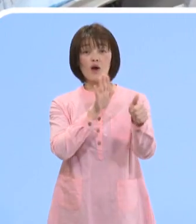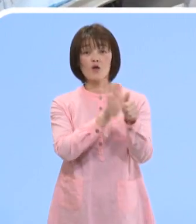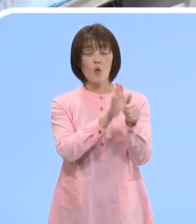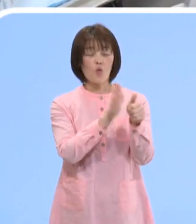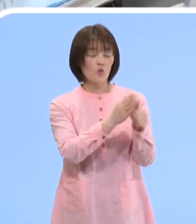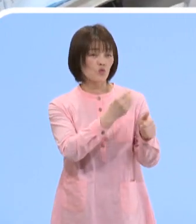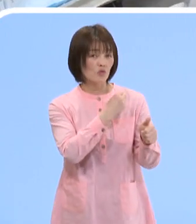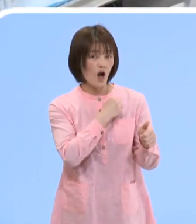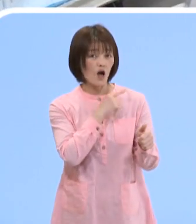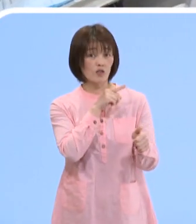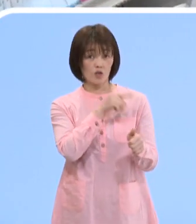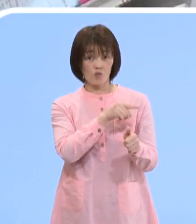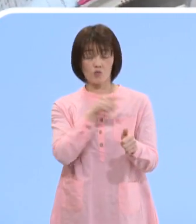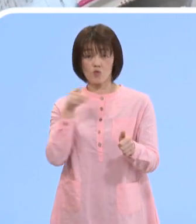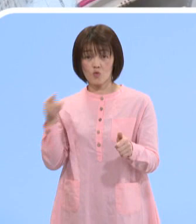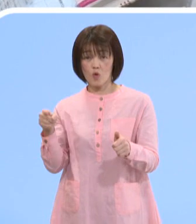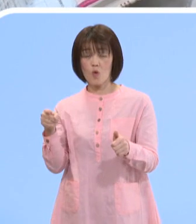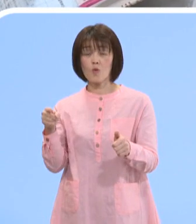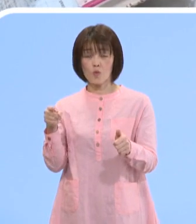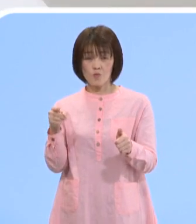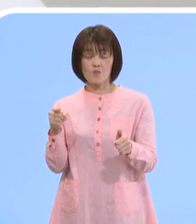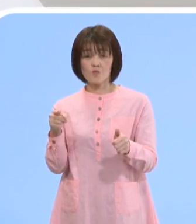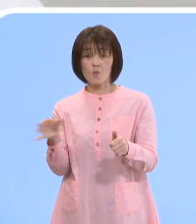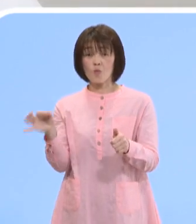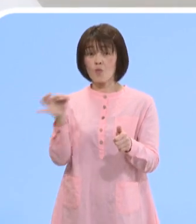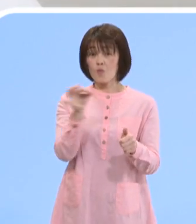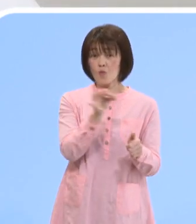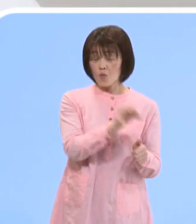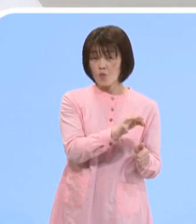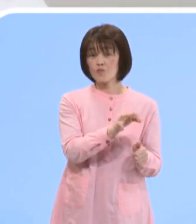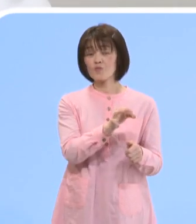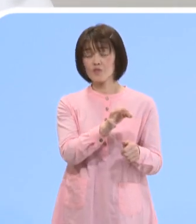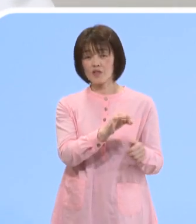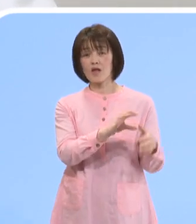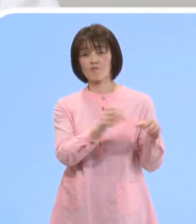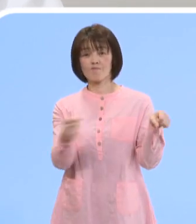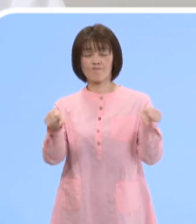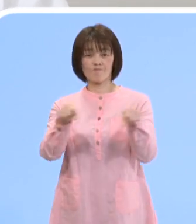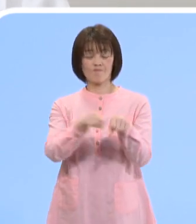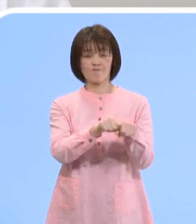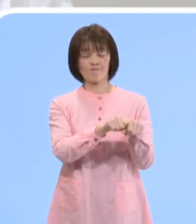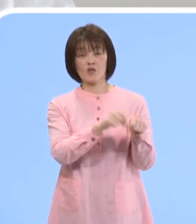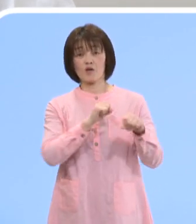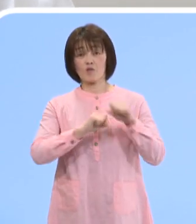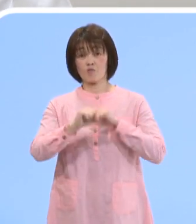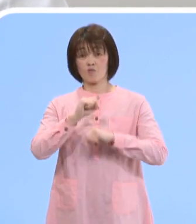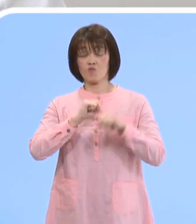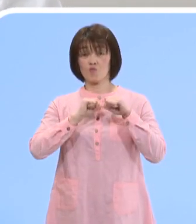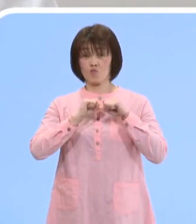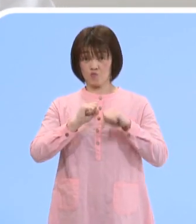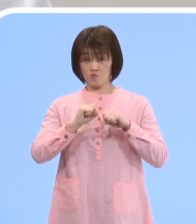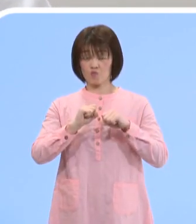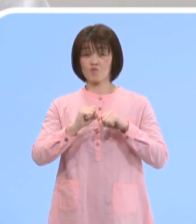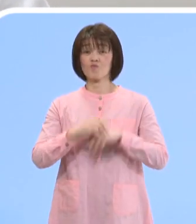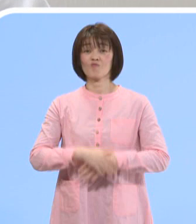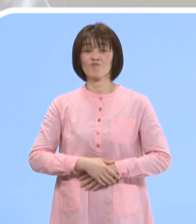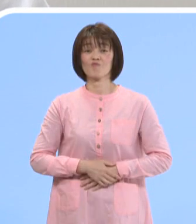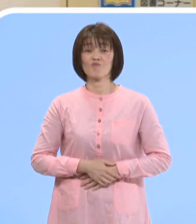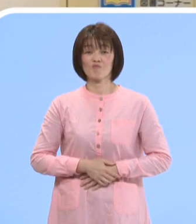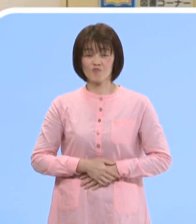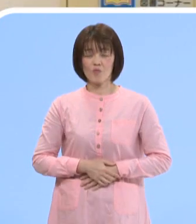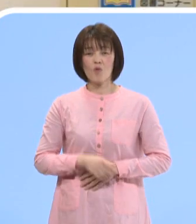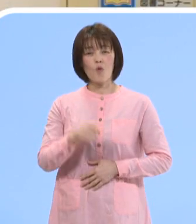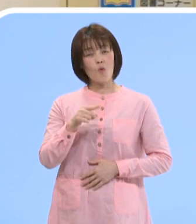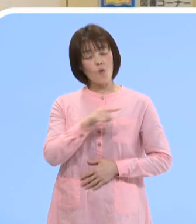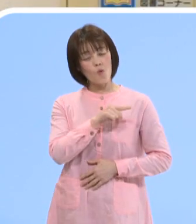会員といいます。会員同士の相互援助活動、うん、有償のボランティアなんですね。 有償のボランティア、は い、